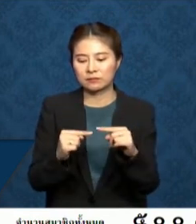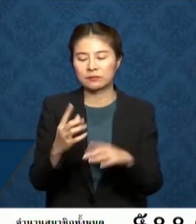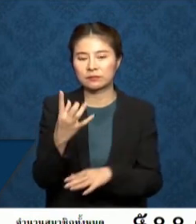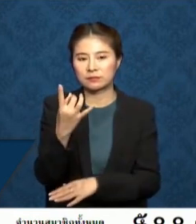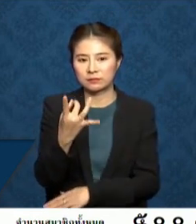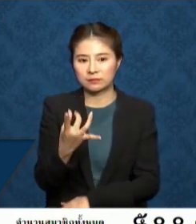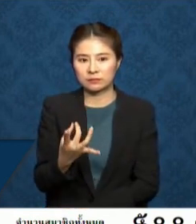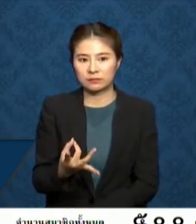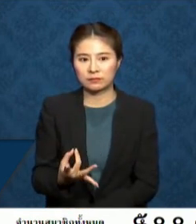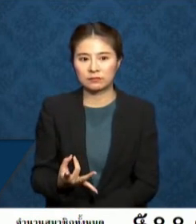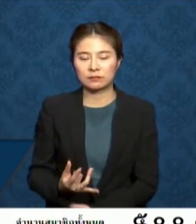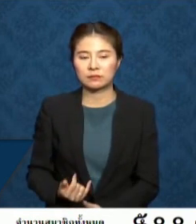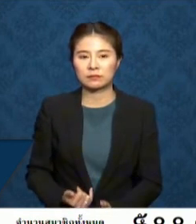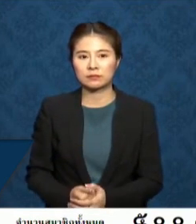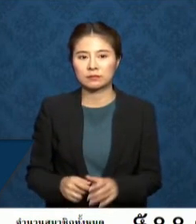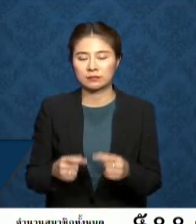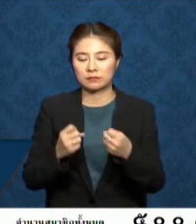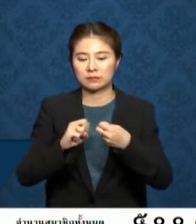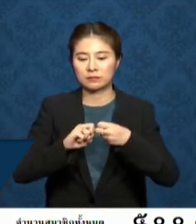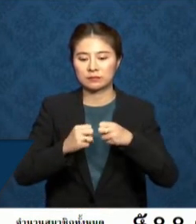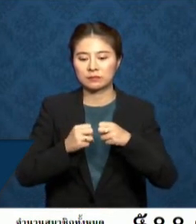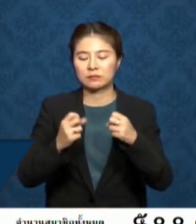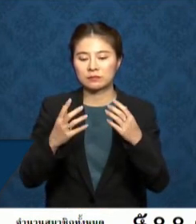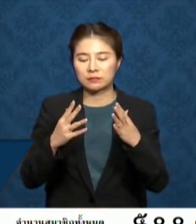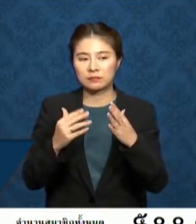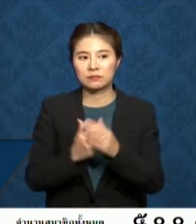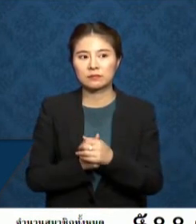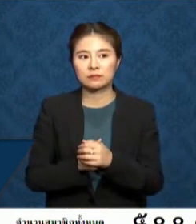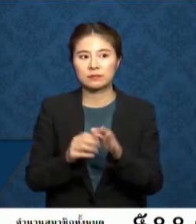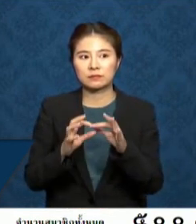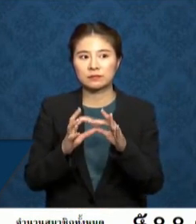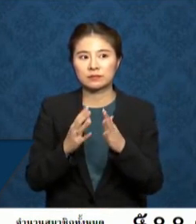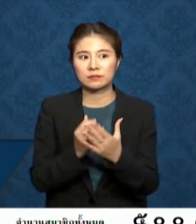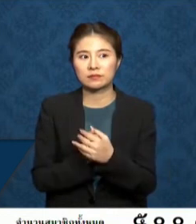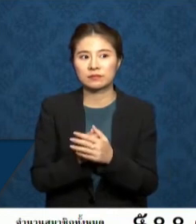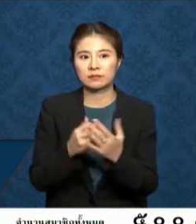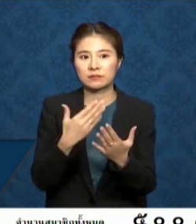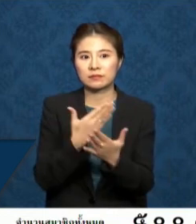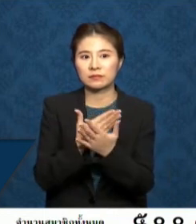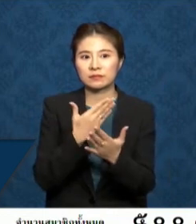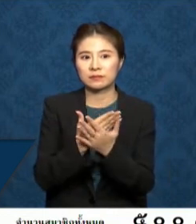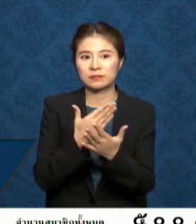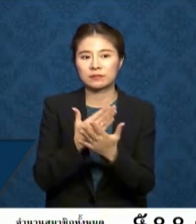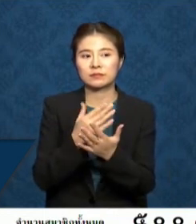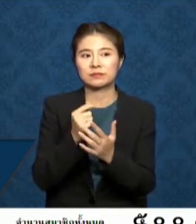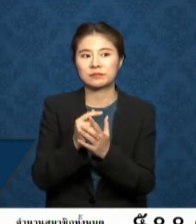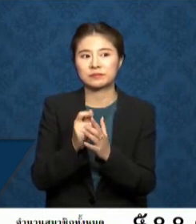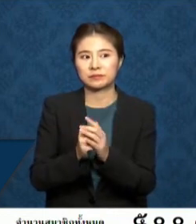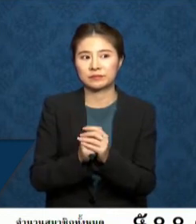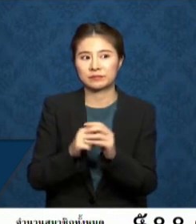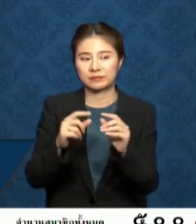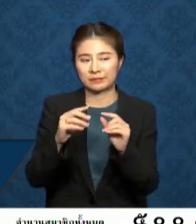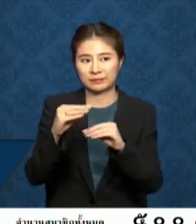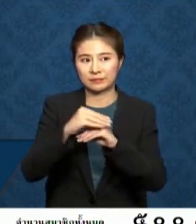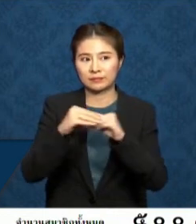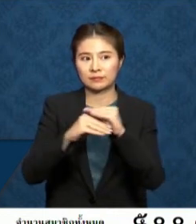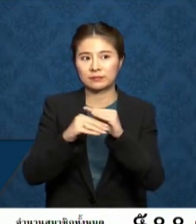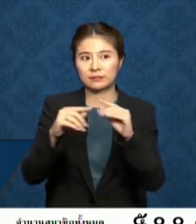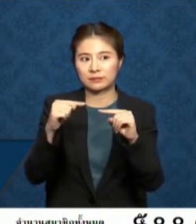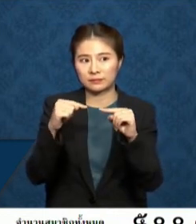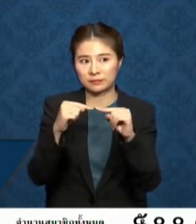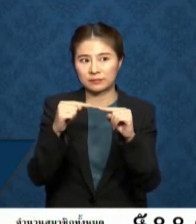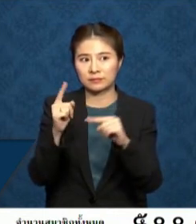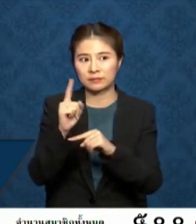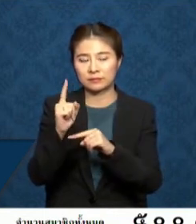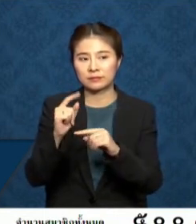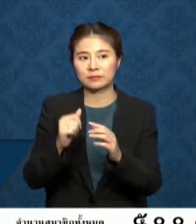ได้ติดใจอะไรกับคำว่า wallet นะครับช่วงนี้ก็เป็น buzzword คำหนึ่งแต่ว่ามันเป็นโครงการที่น่าสนใ